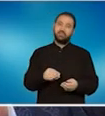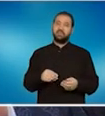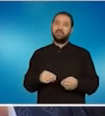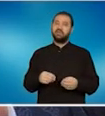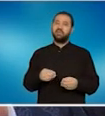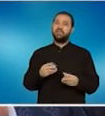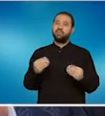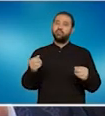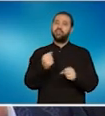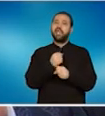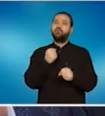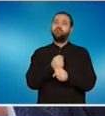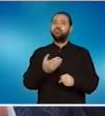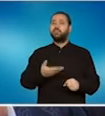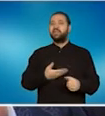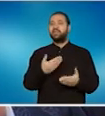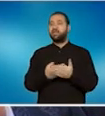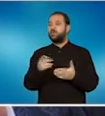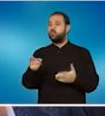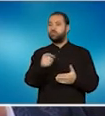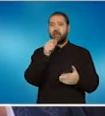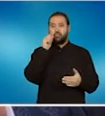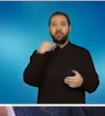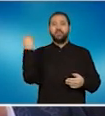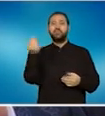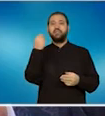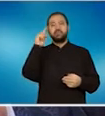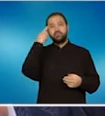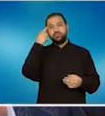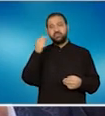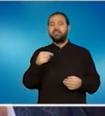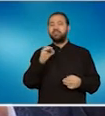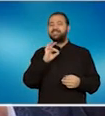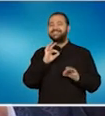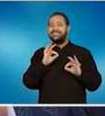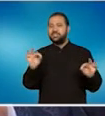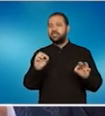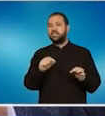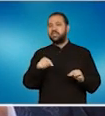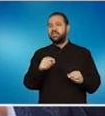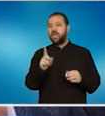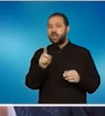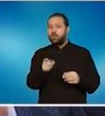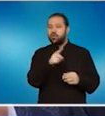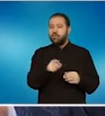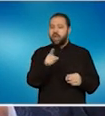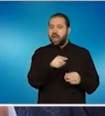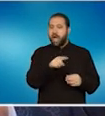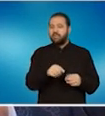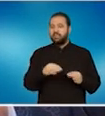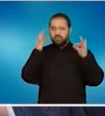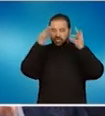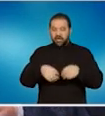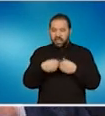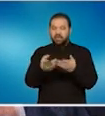Galeriu pentru ceilalți, norme în plus, doar Dumnezeu știe și cu siguranță i le-a numărat și le-a răsplătit ca atare.